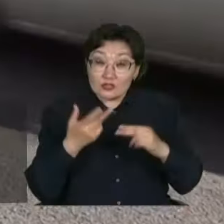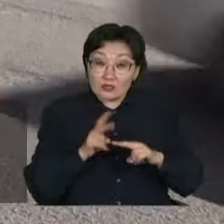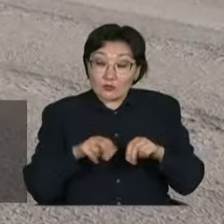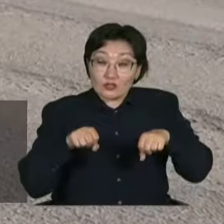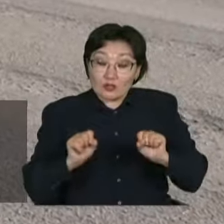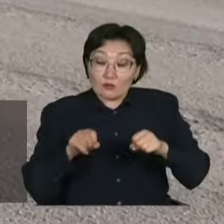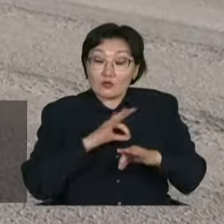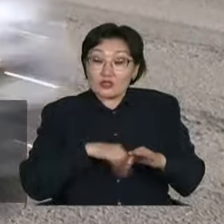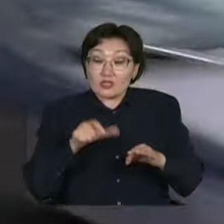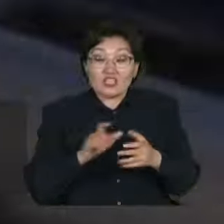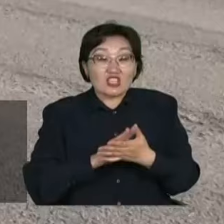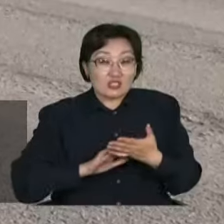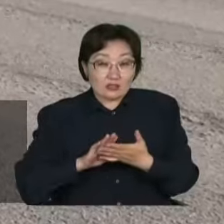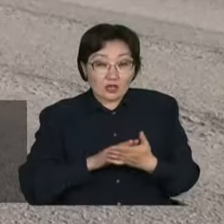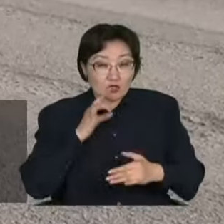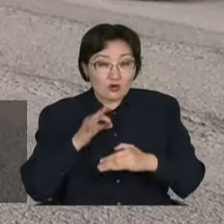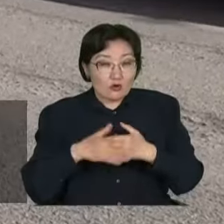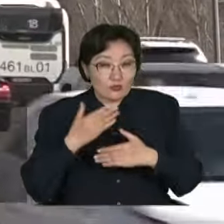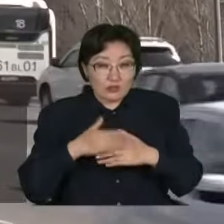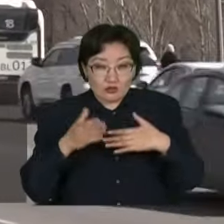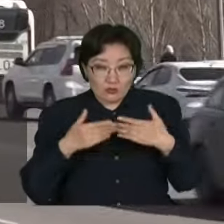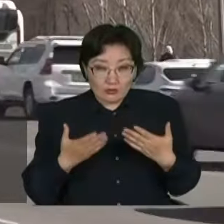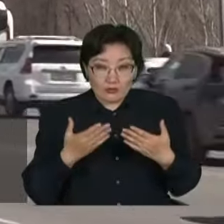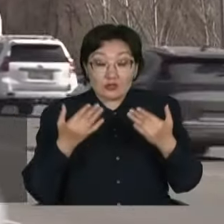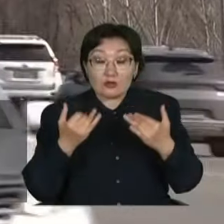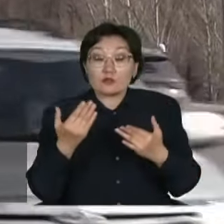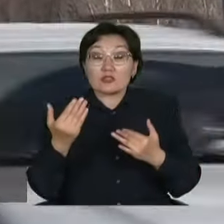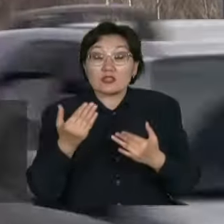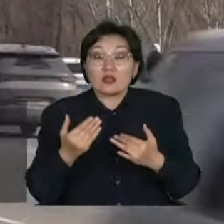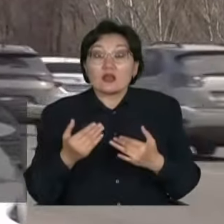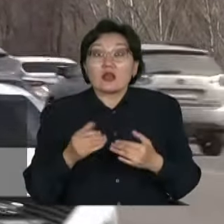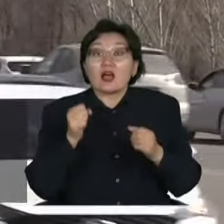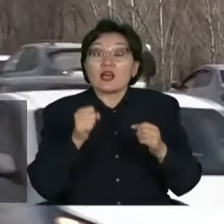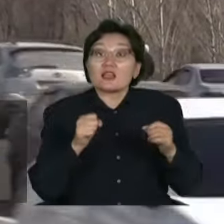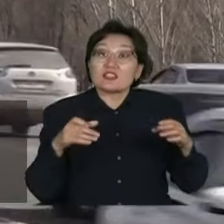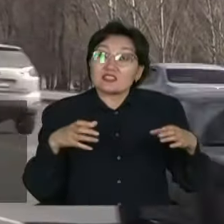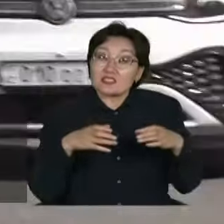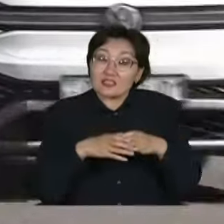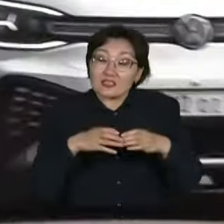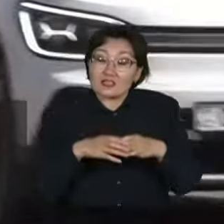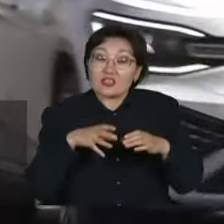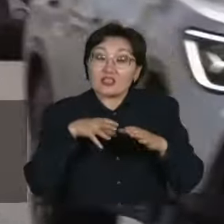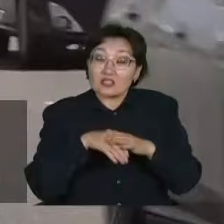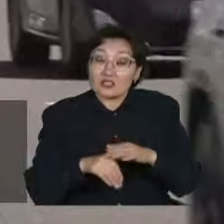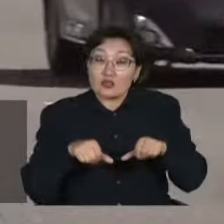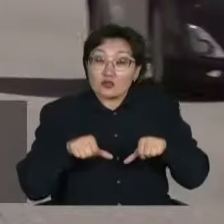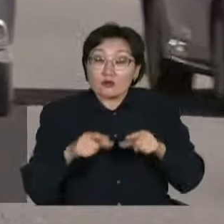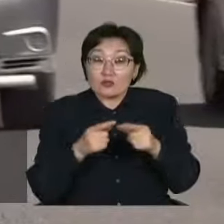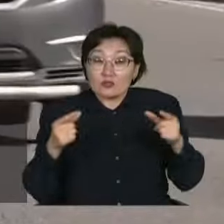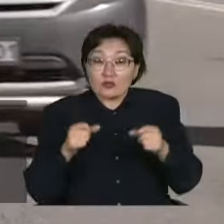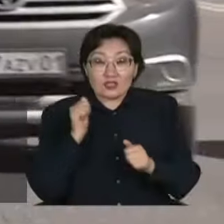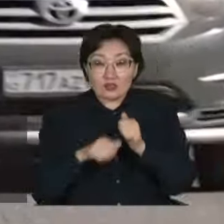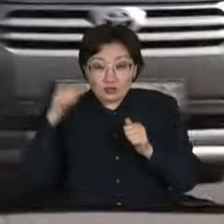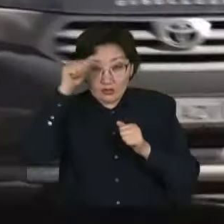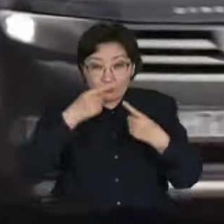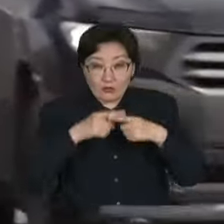көлік түрі мінетіндерге ешқандай жауапкершілік жүктелмеген. Енді олар А санатындағы жүргізуші куәлігін алып, жыл сайын техникалық